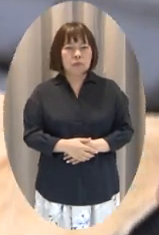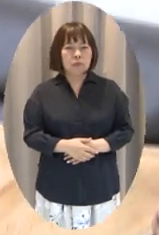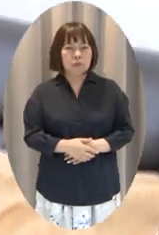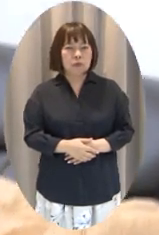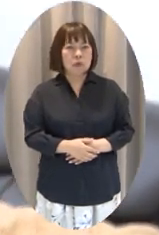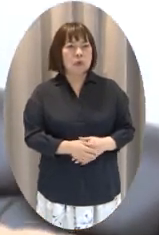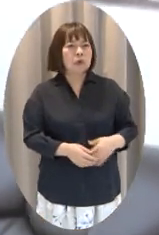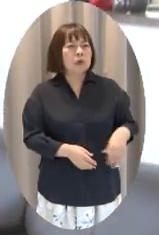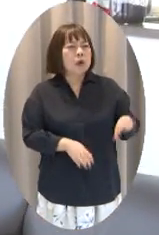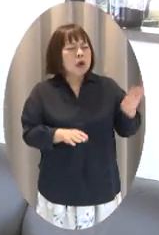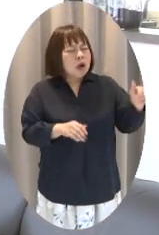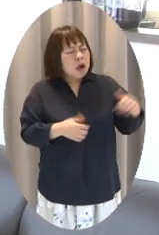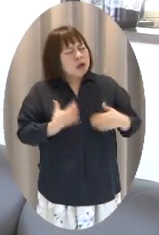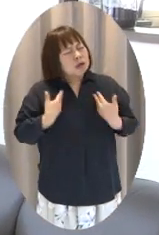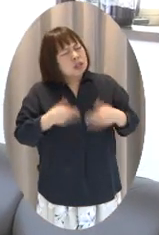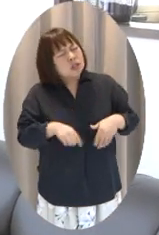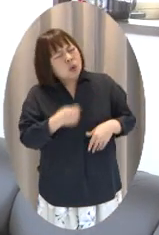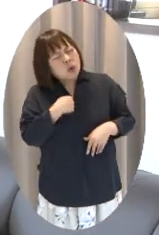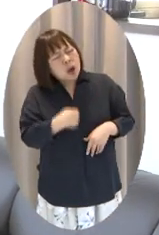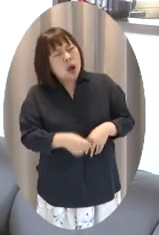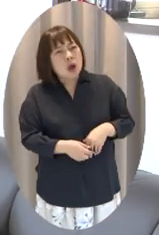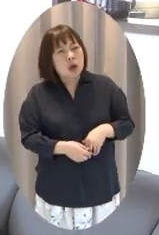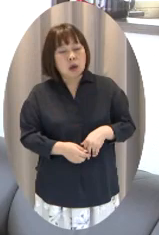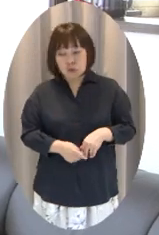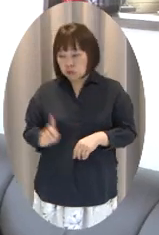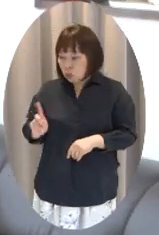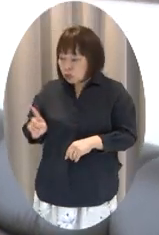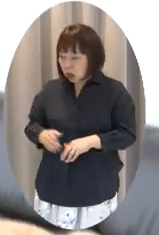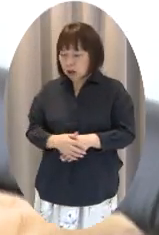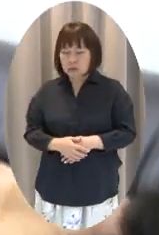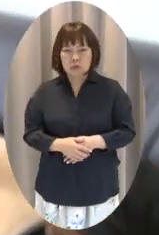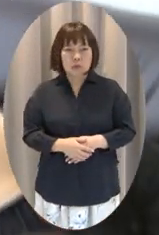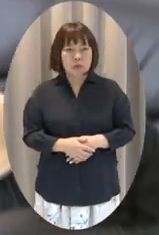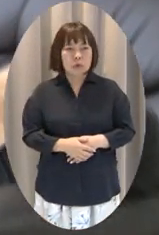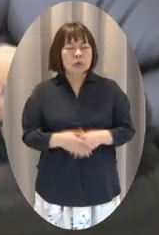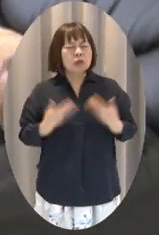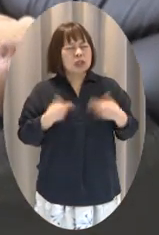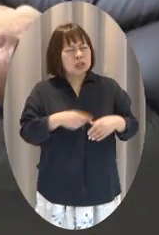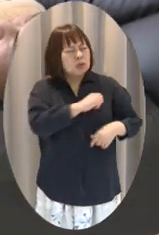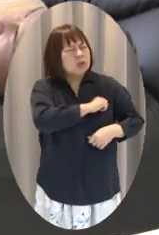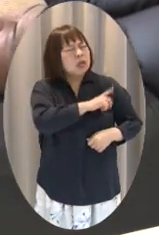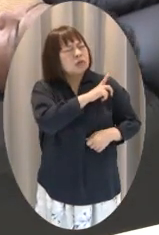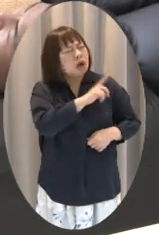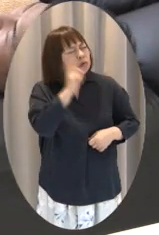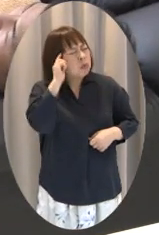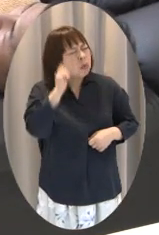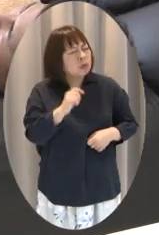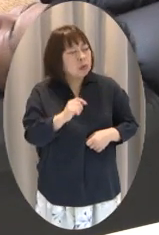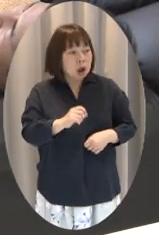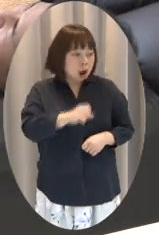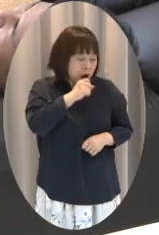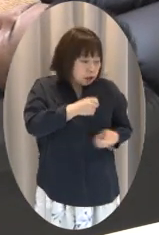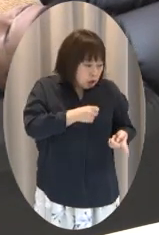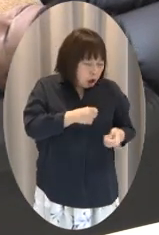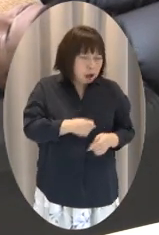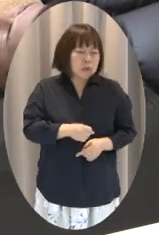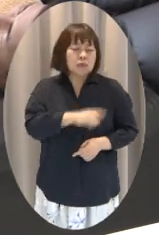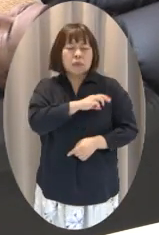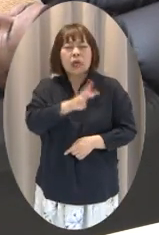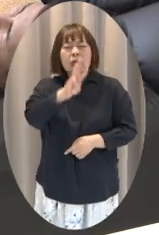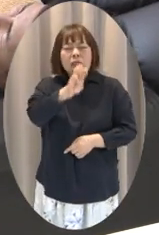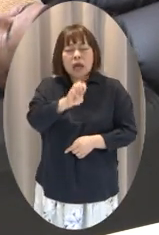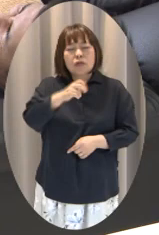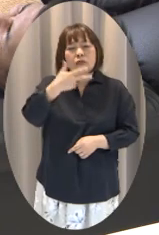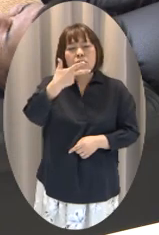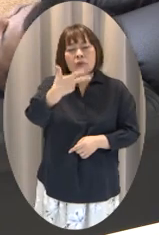親父、しんどいわ。 どうしたん？ しんどい、熱ある。 熱ある？風邪か。 うん、37